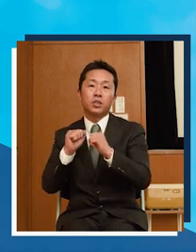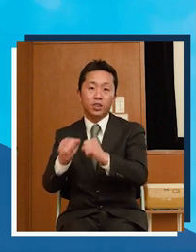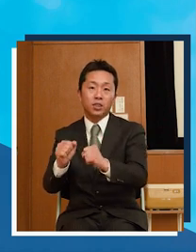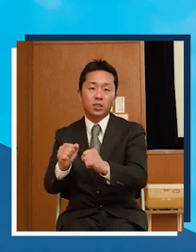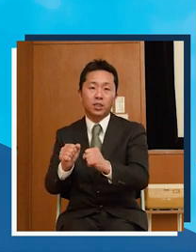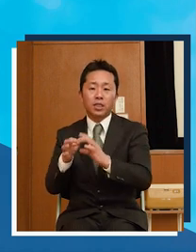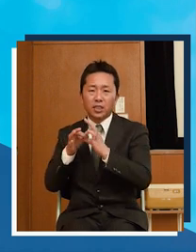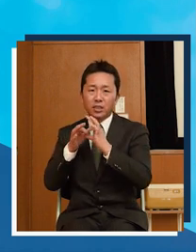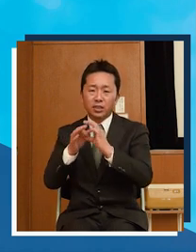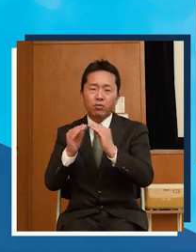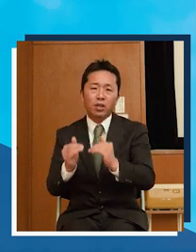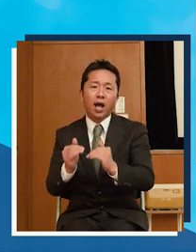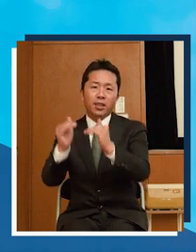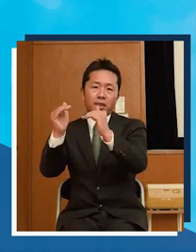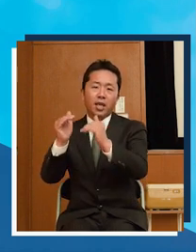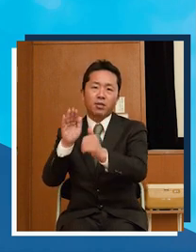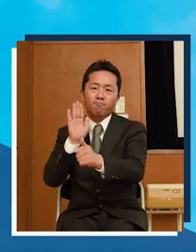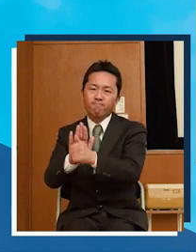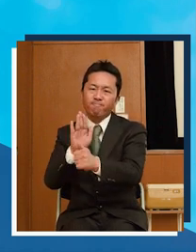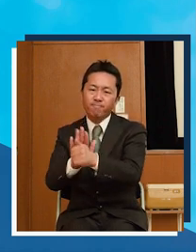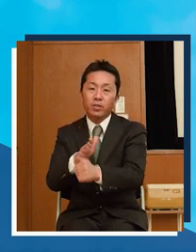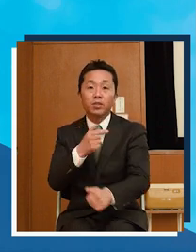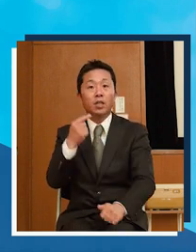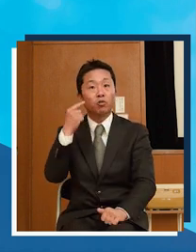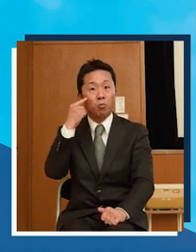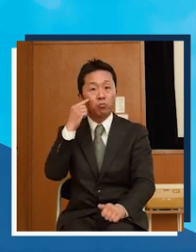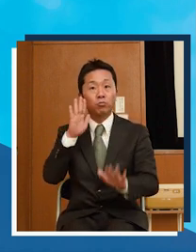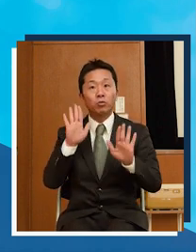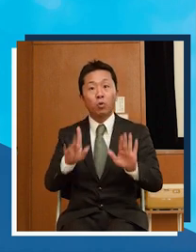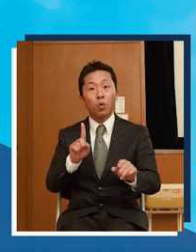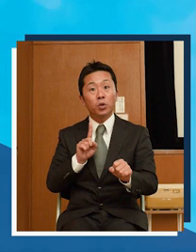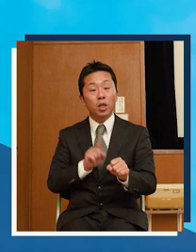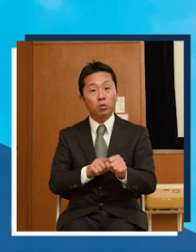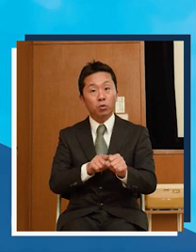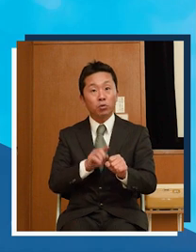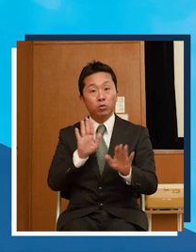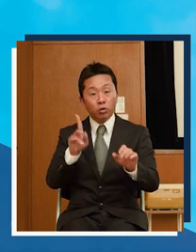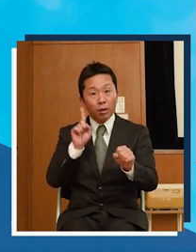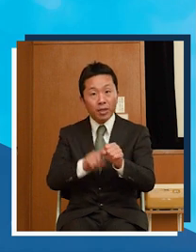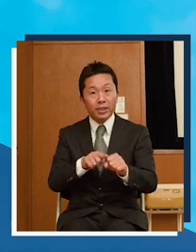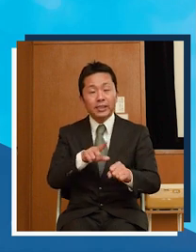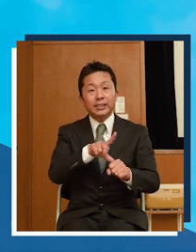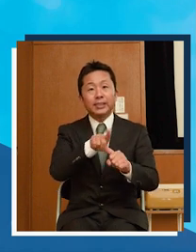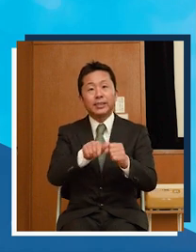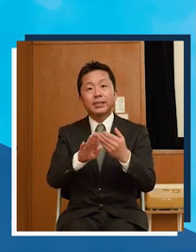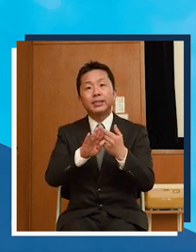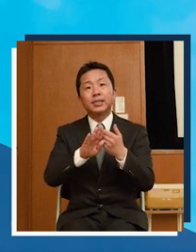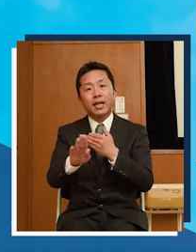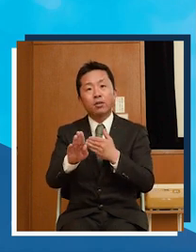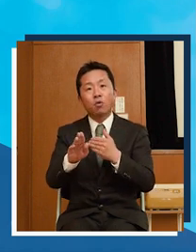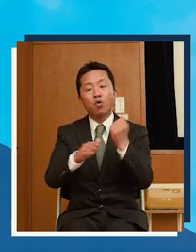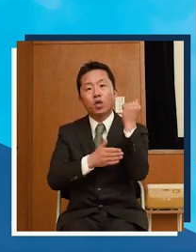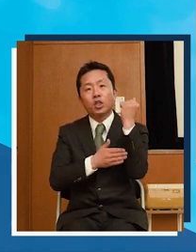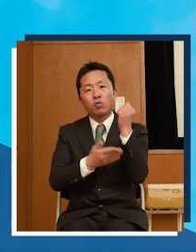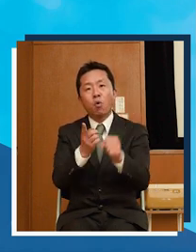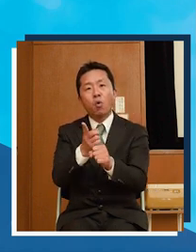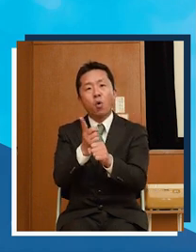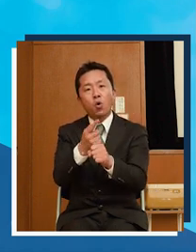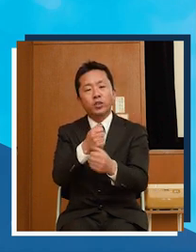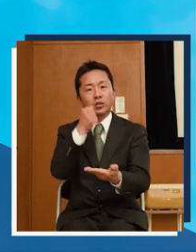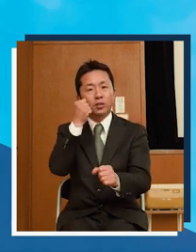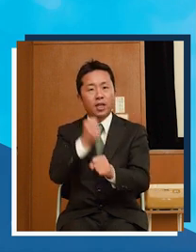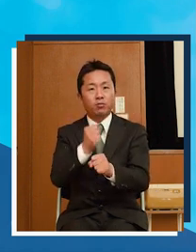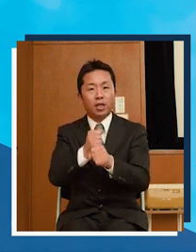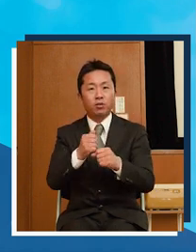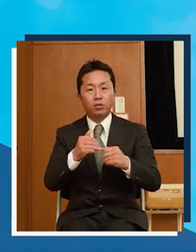的な発展に貢献することを目的として今年度沖縄県地域外交基本方針の策定に今